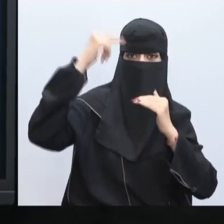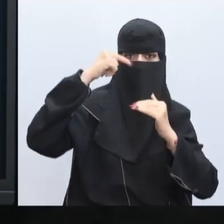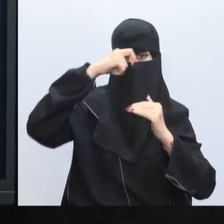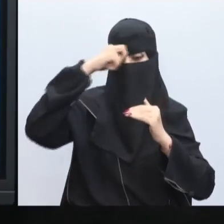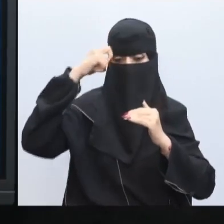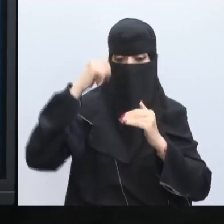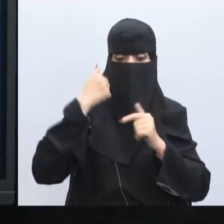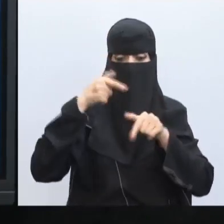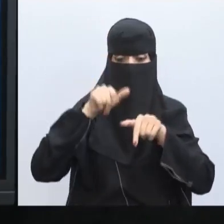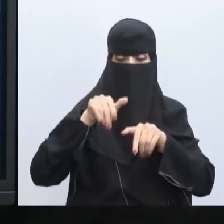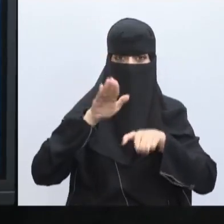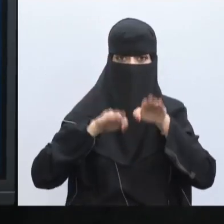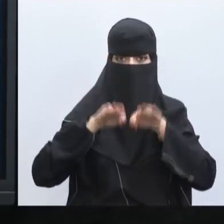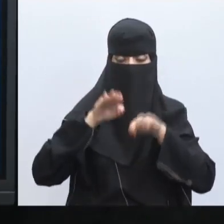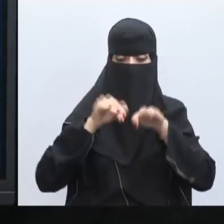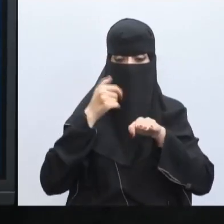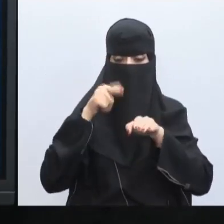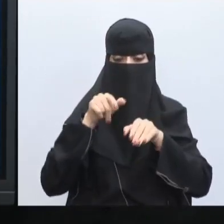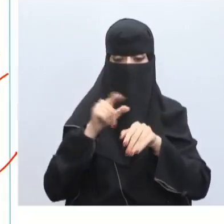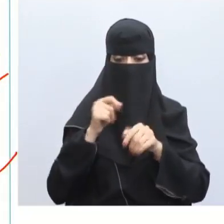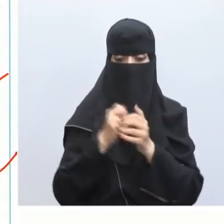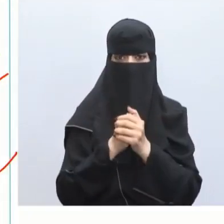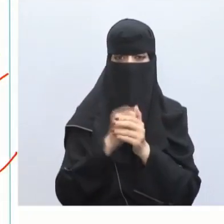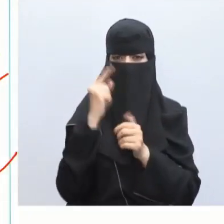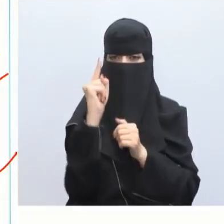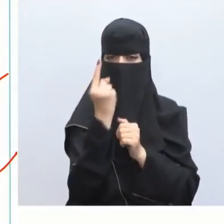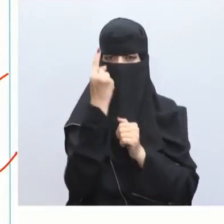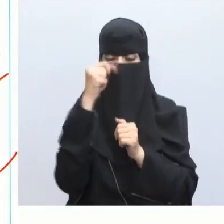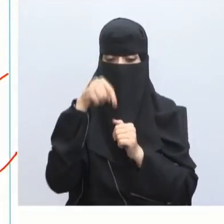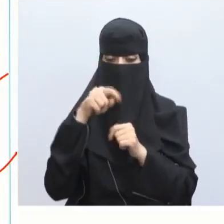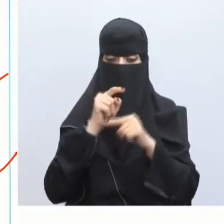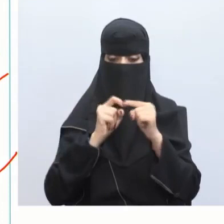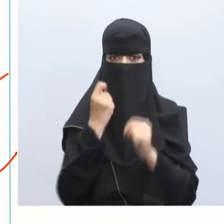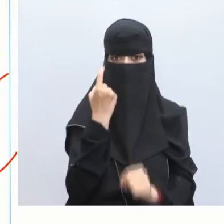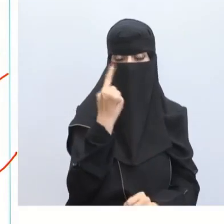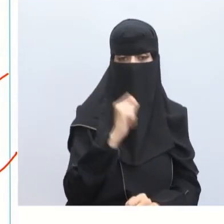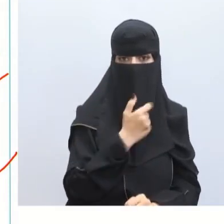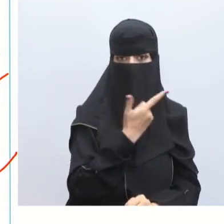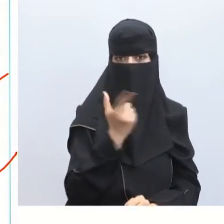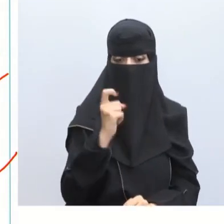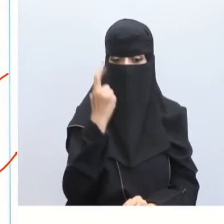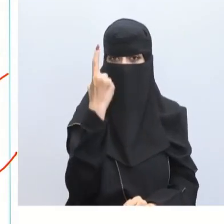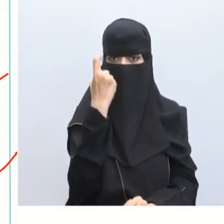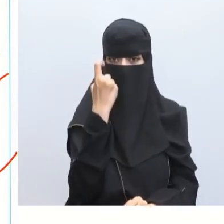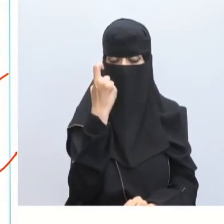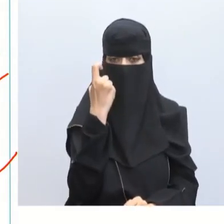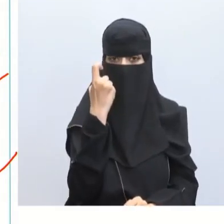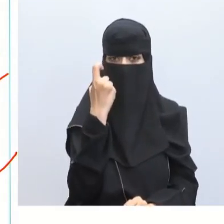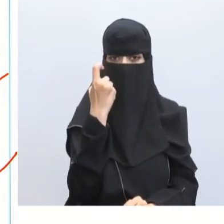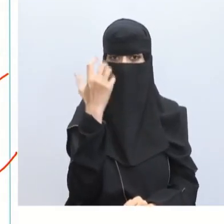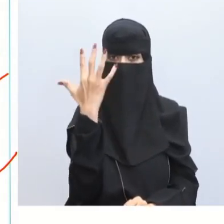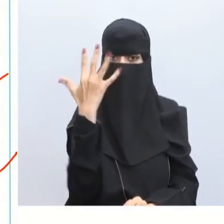الحراره وذلك بمعدل درجه مئويه واحده لكل